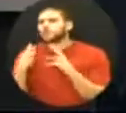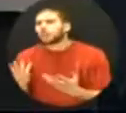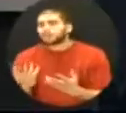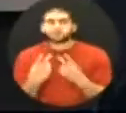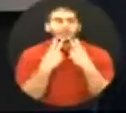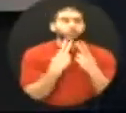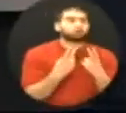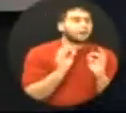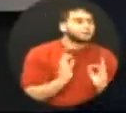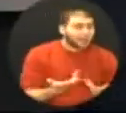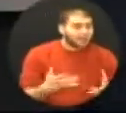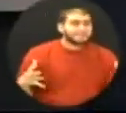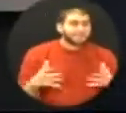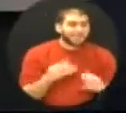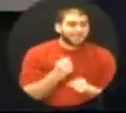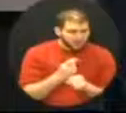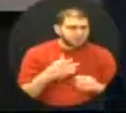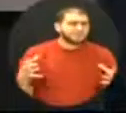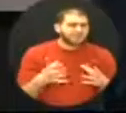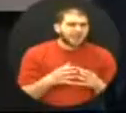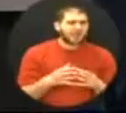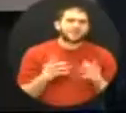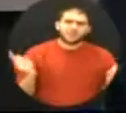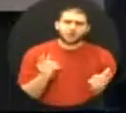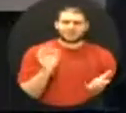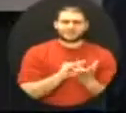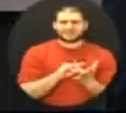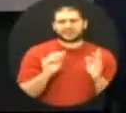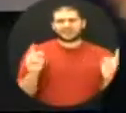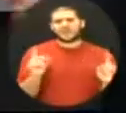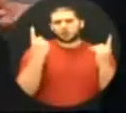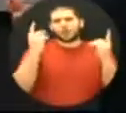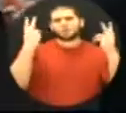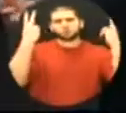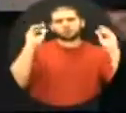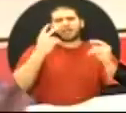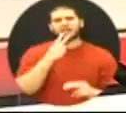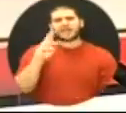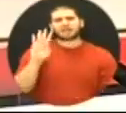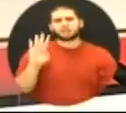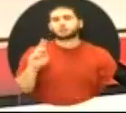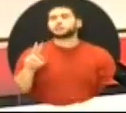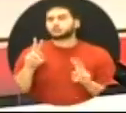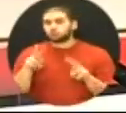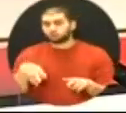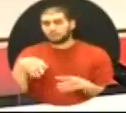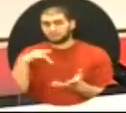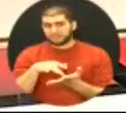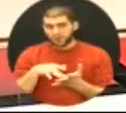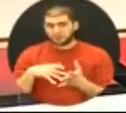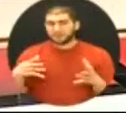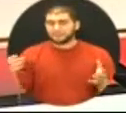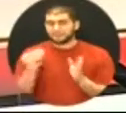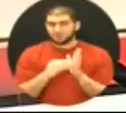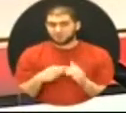והתשובה האמיתית היא שמפלגת העבודה היא מפלגה שתחגוג ותציין את האירוע המשמעותי הזה של הצהרת בלפור. יש מקום ברשימת העבודה